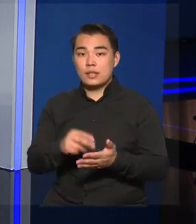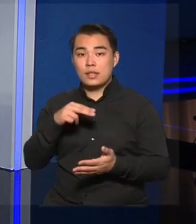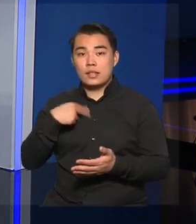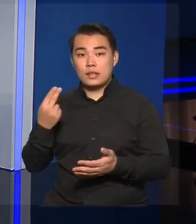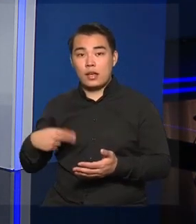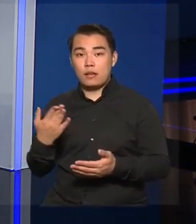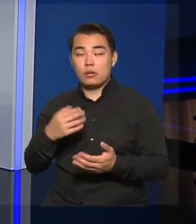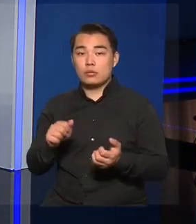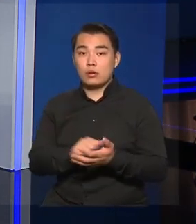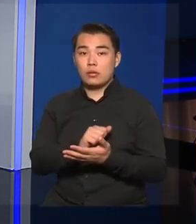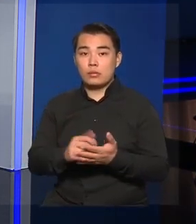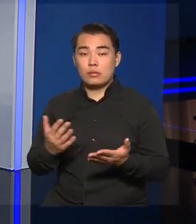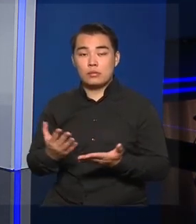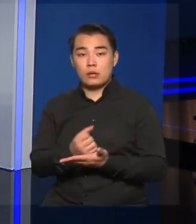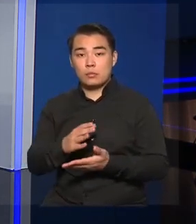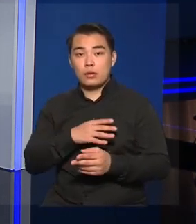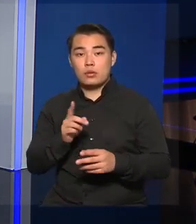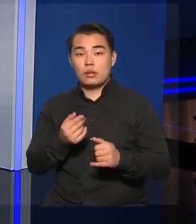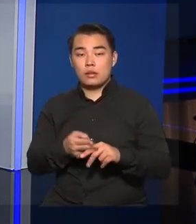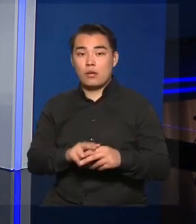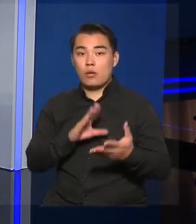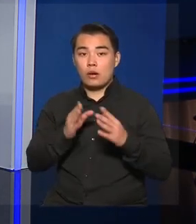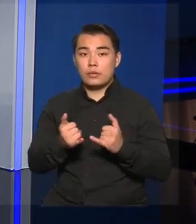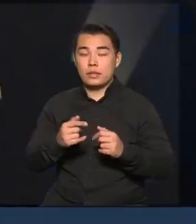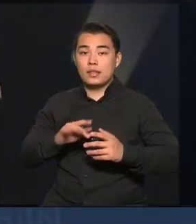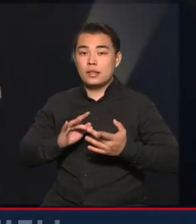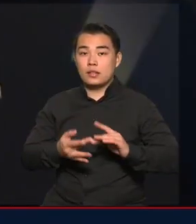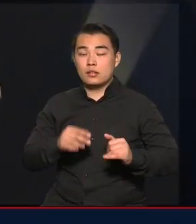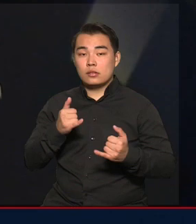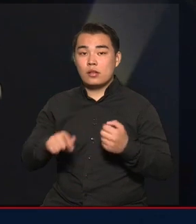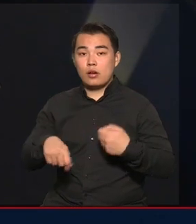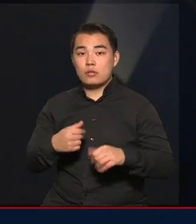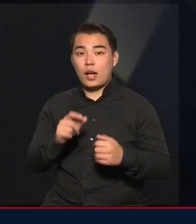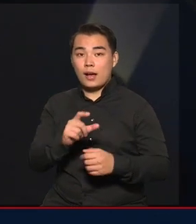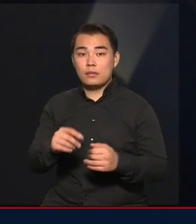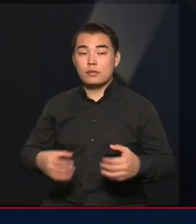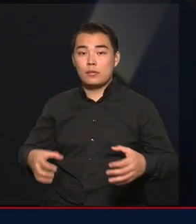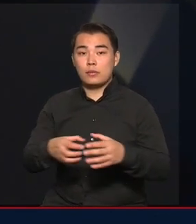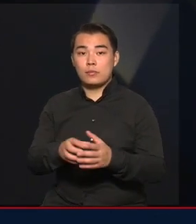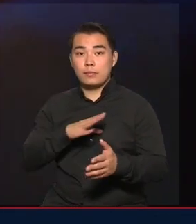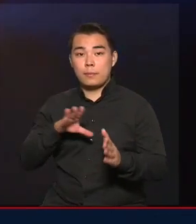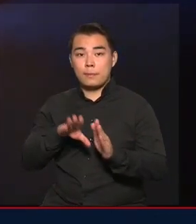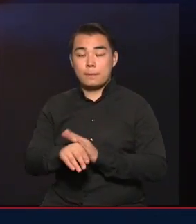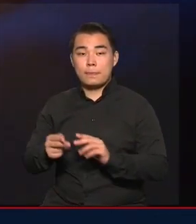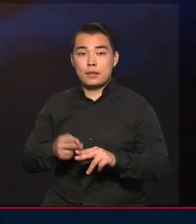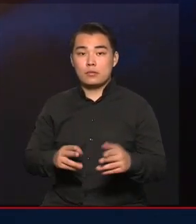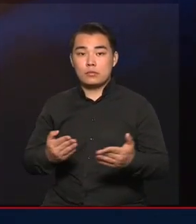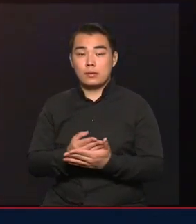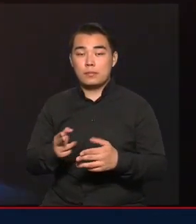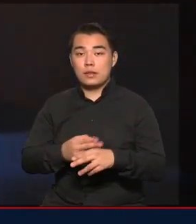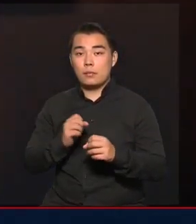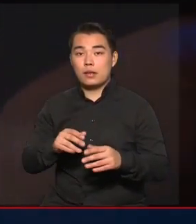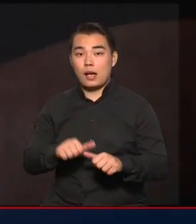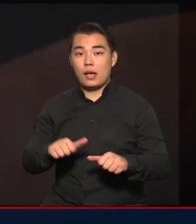билігінің құжаттары арасынан табылғаны анықталды. Бірақ кибершабуыл жалпыға емес нақты адамдар тобына жасалған. Ақпаратты қауіпсіздік